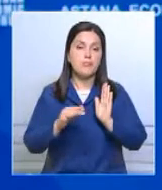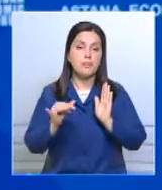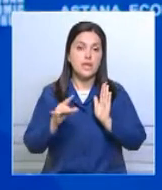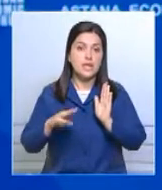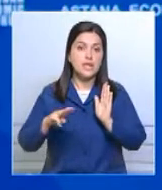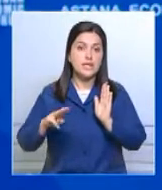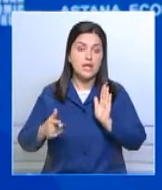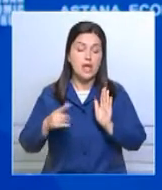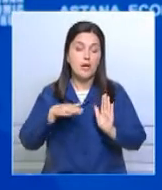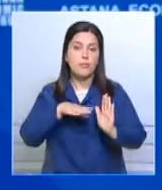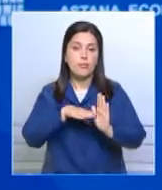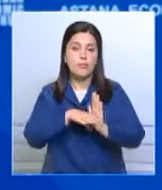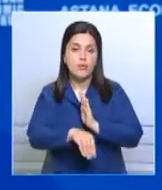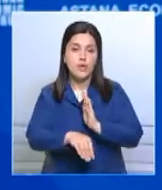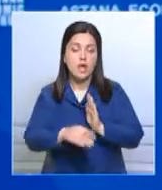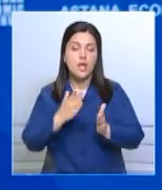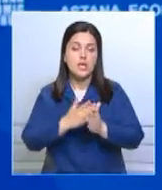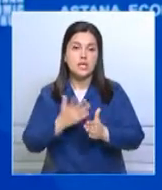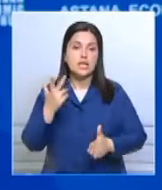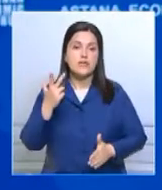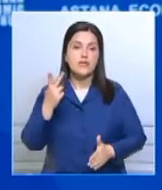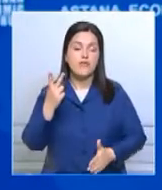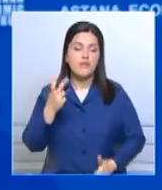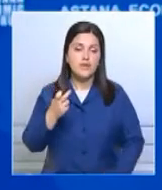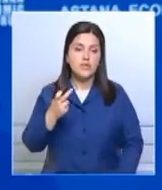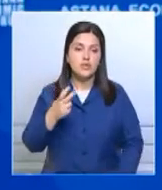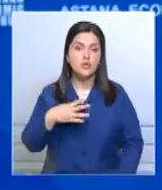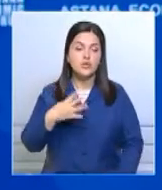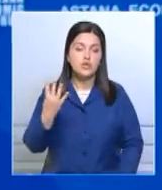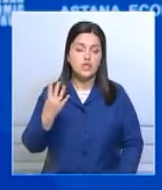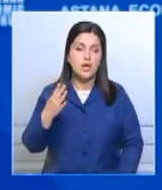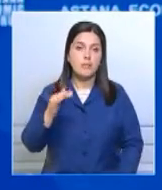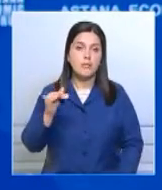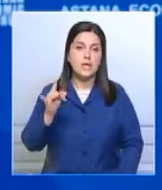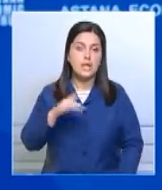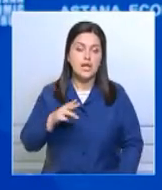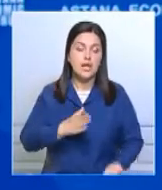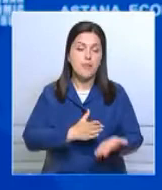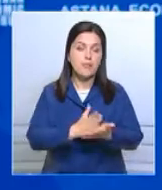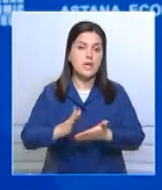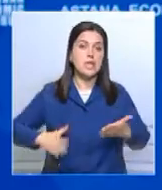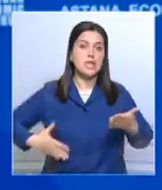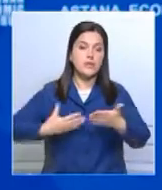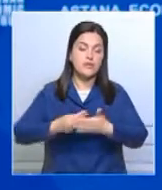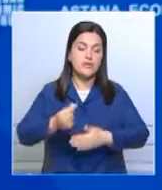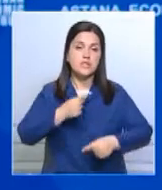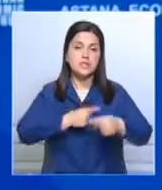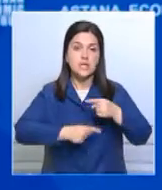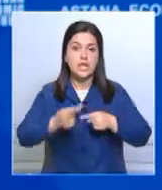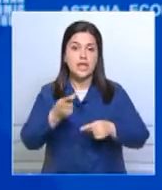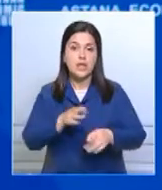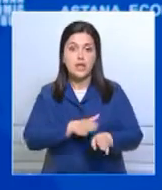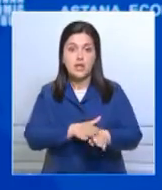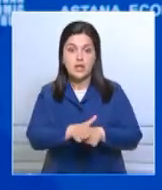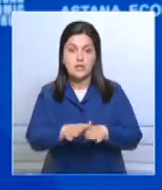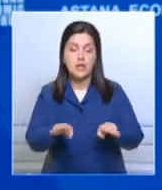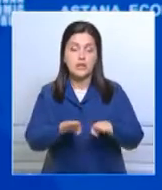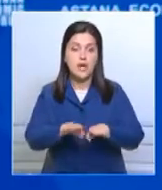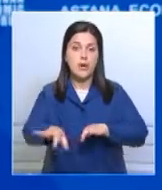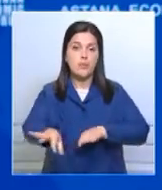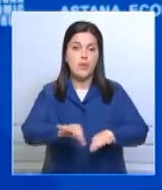привлечено 244 миллиарда прямых инвестиций и реализация данных проектов